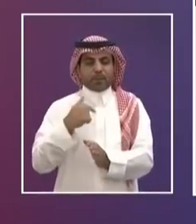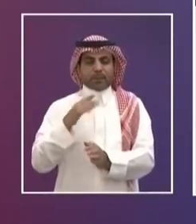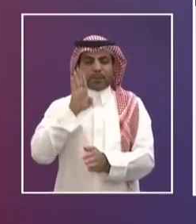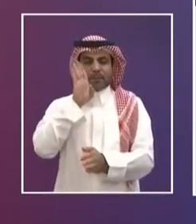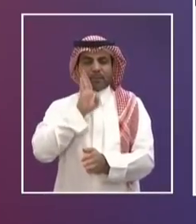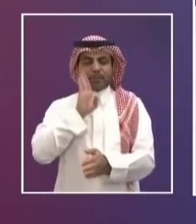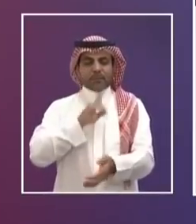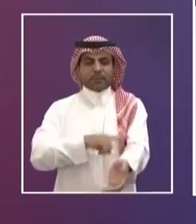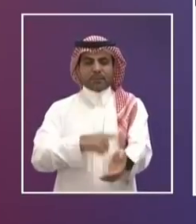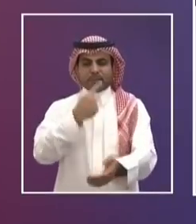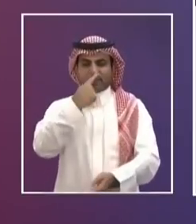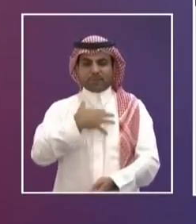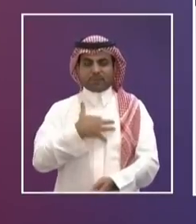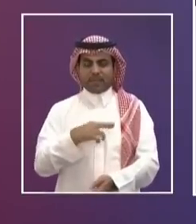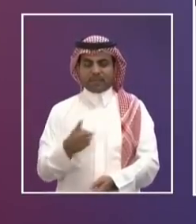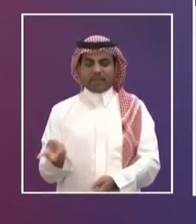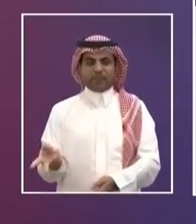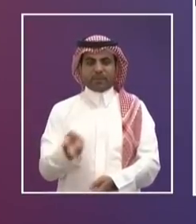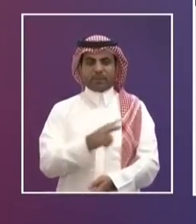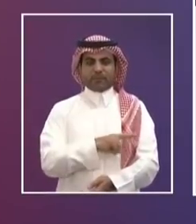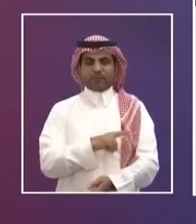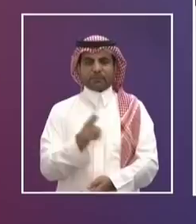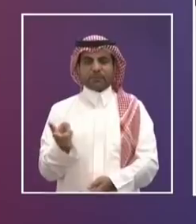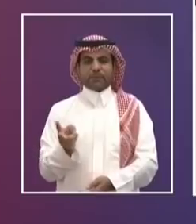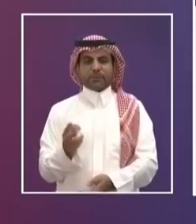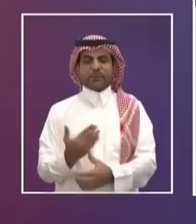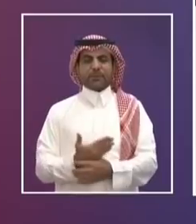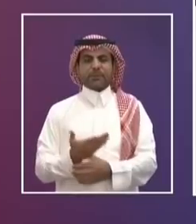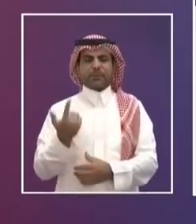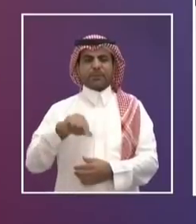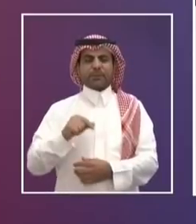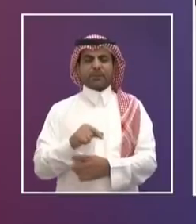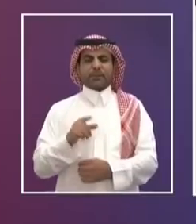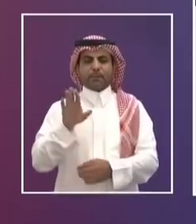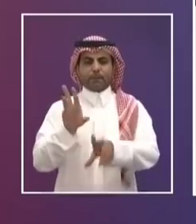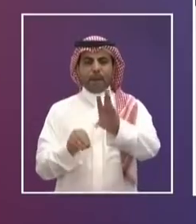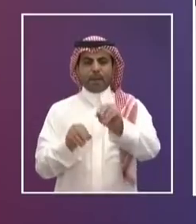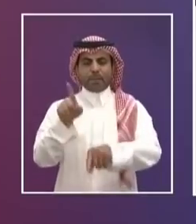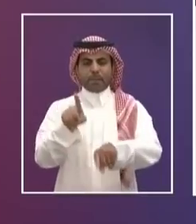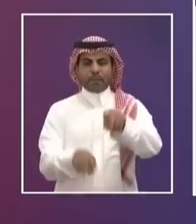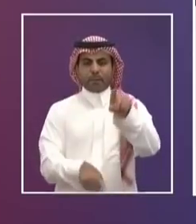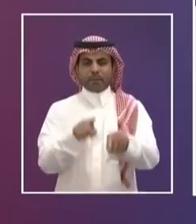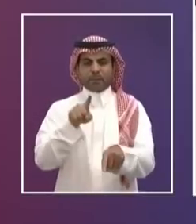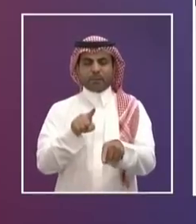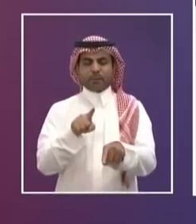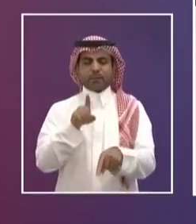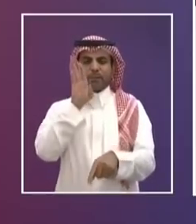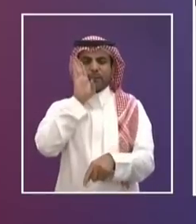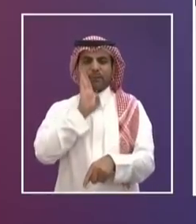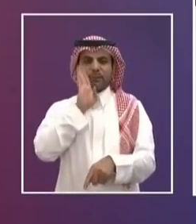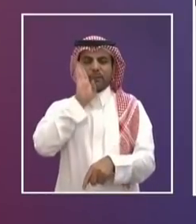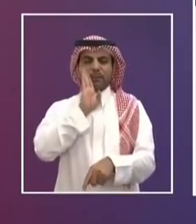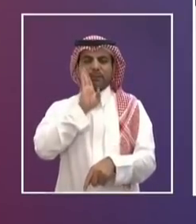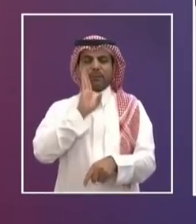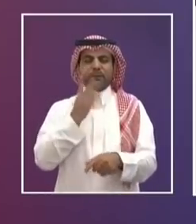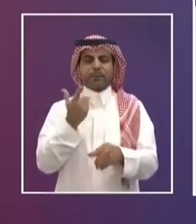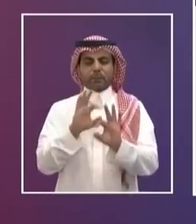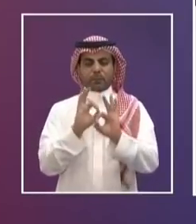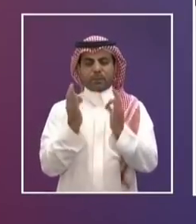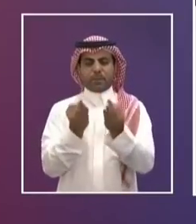النفسية تختلف من شخص إلى آخر. بعض الأشخاص لديهم قدرة على التكيف والمرونة عالية جدا في